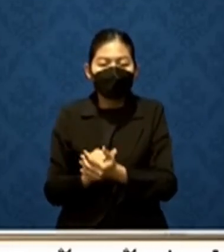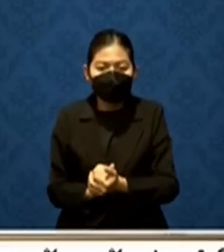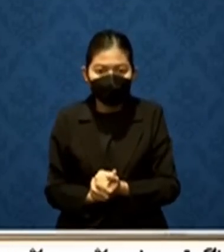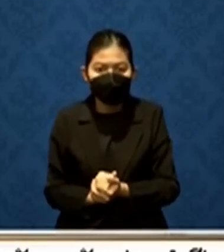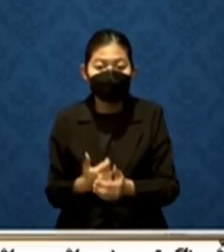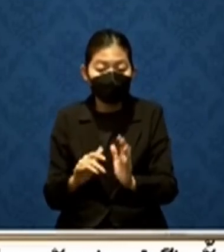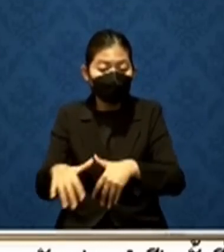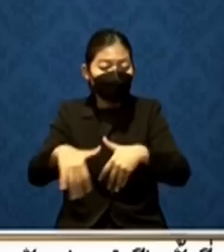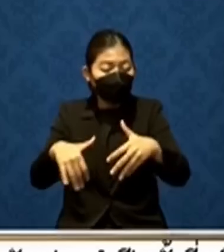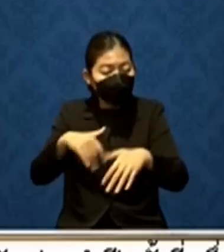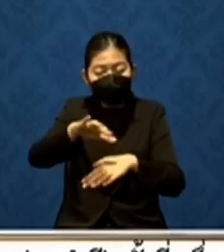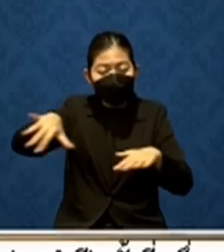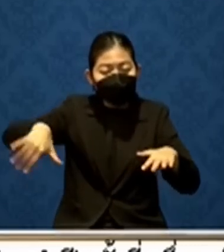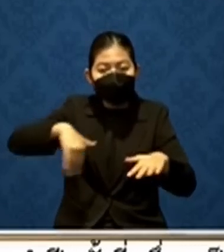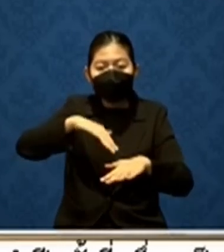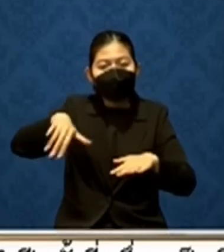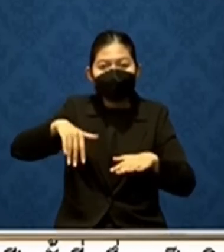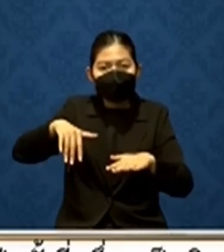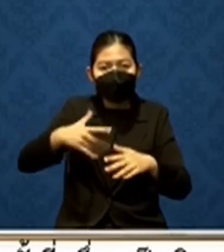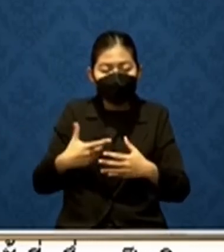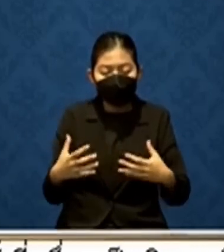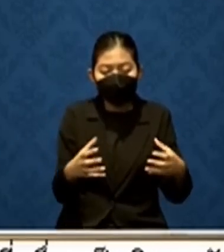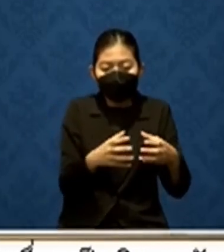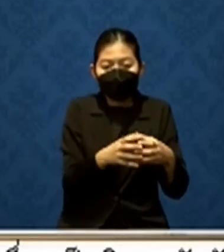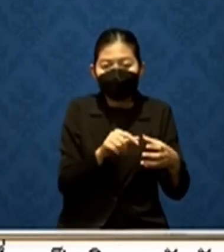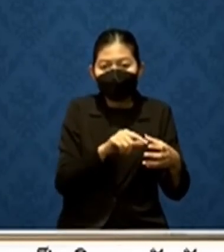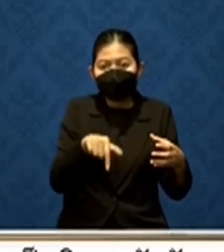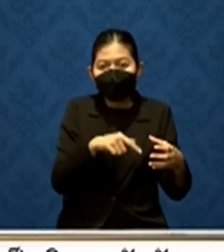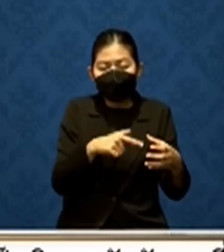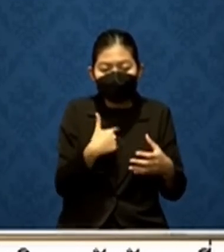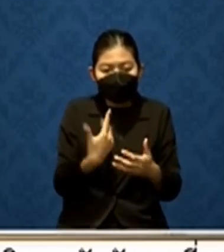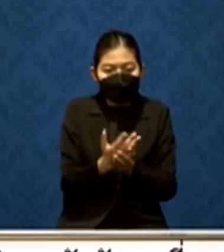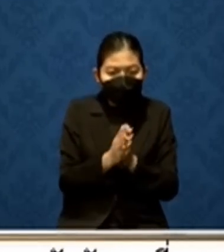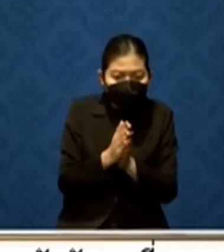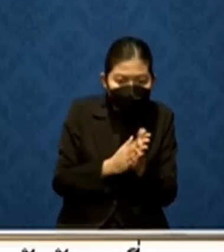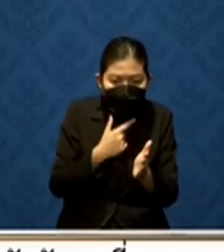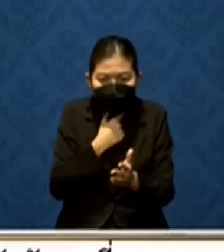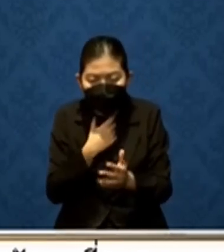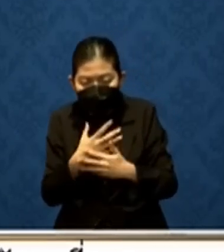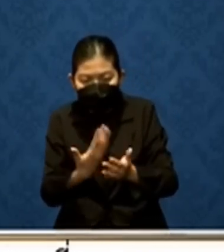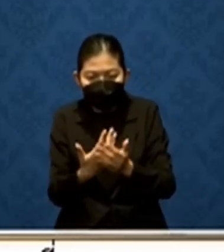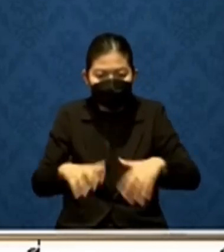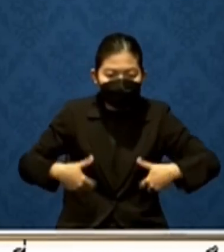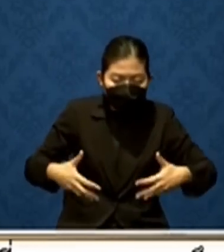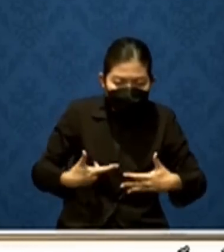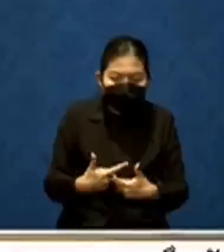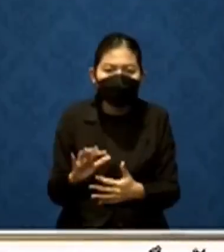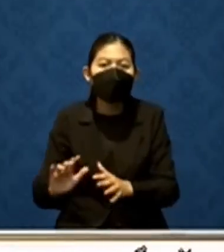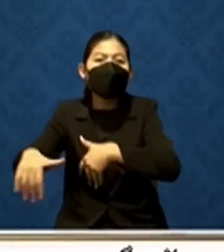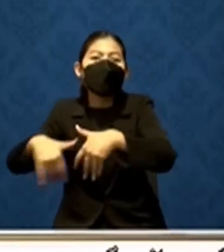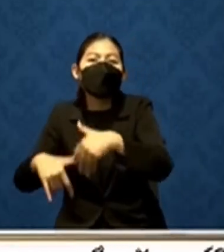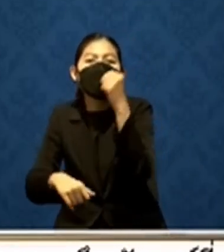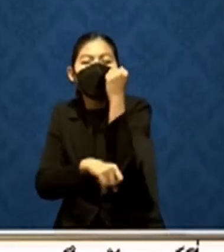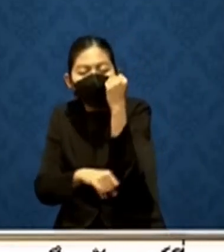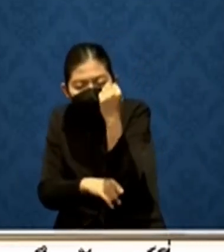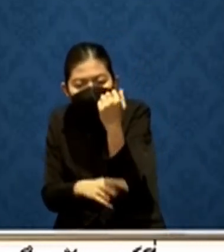แวดล้อมและพวกพ้องของตนแสวงหาผลประโยชน์บนความทุกข์ยากของพี่น้อง